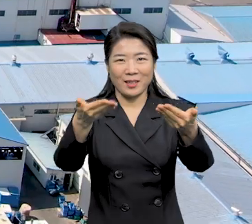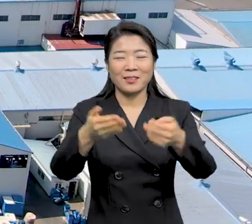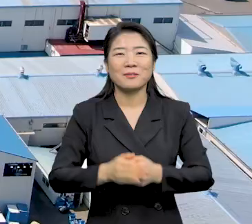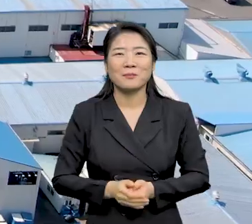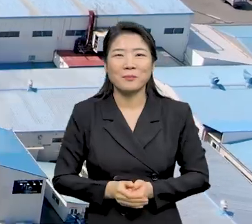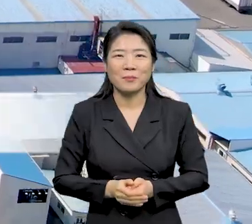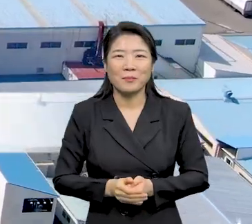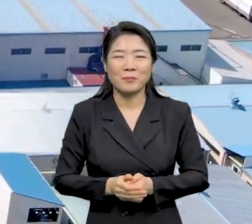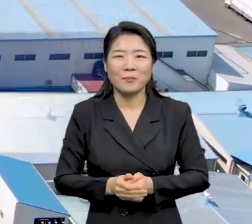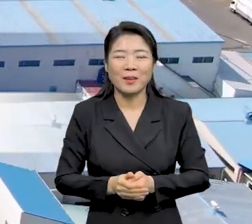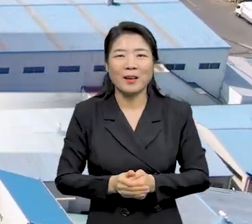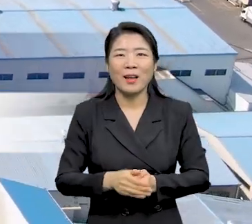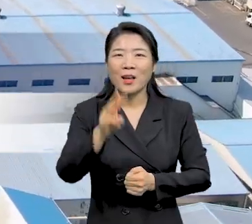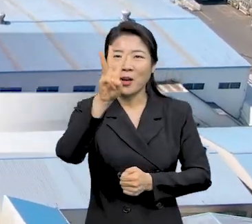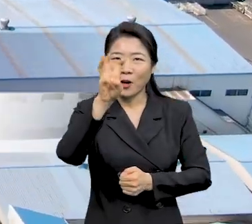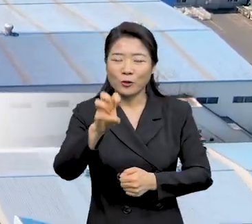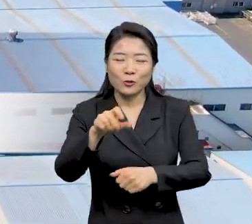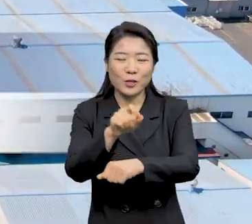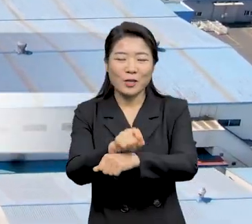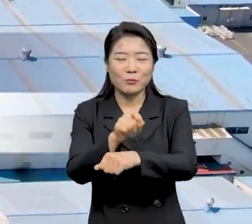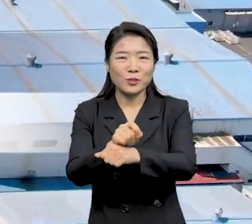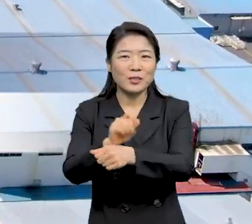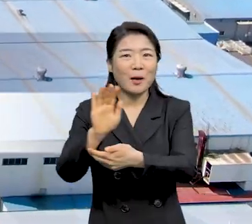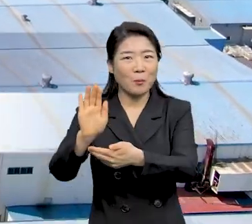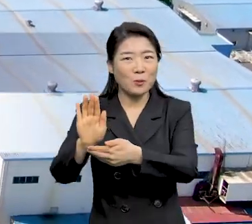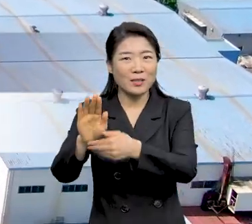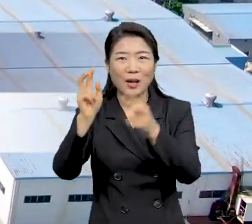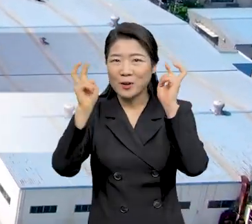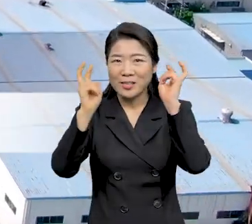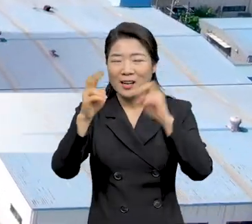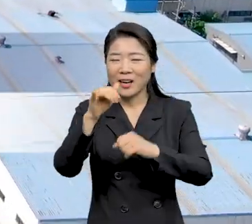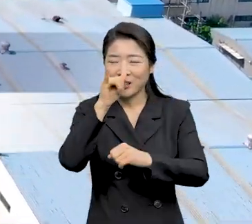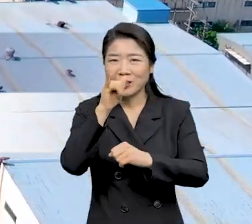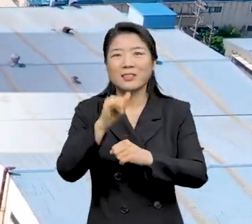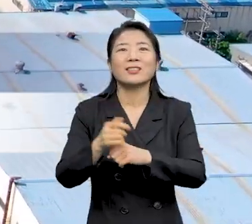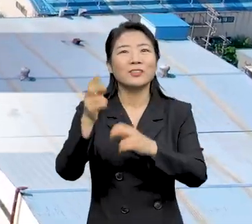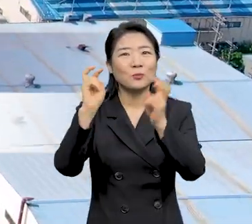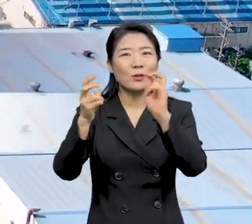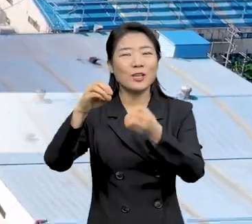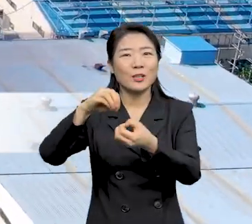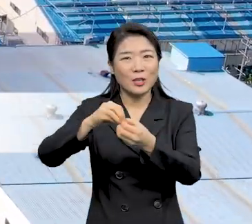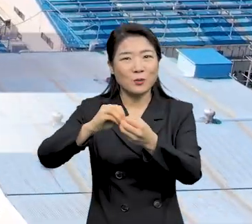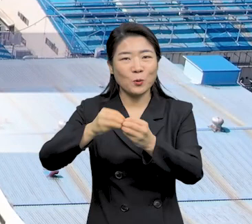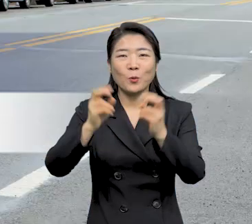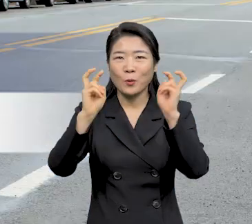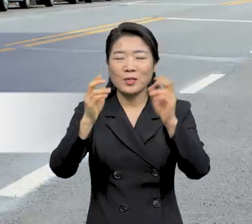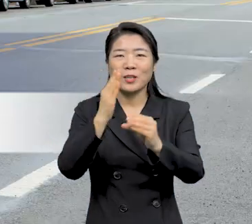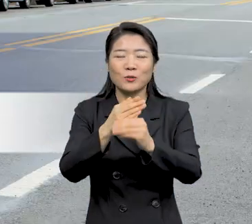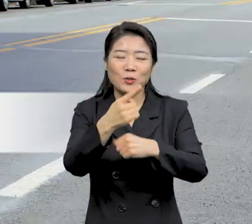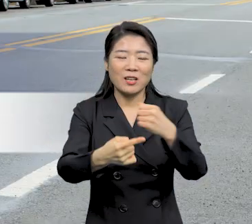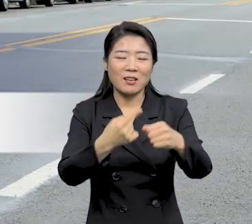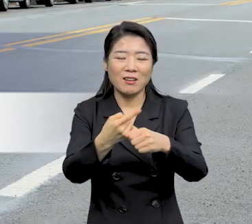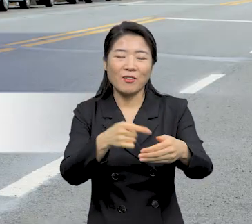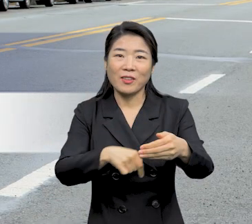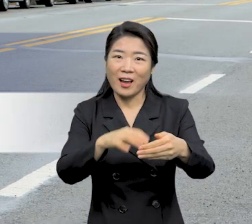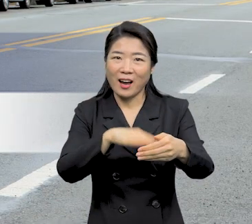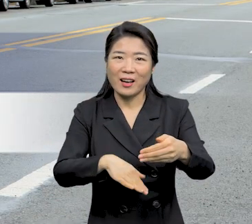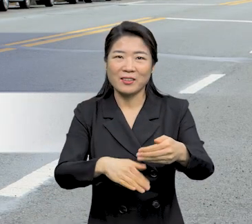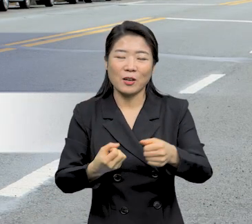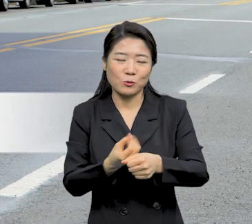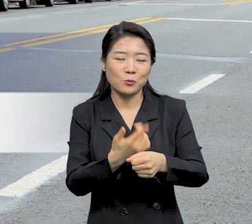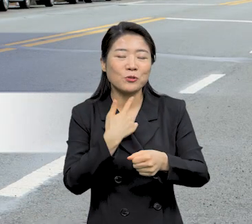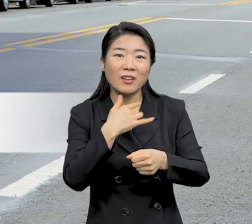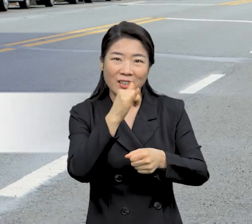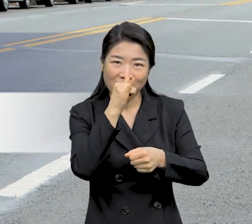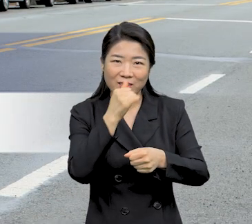지원합니다 지원 대상은 광주의 본사 사업장이 있는 중소 제주 업체 중 최근 1년 이내 수출 실적